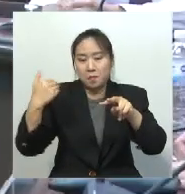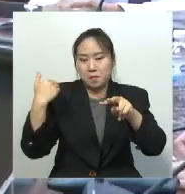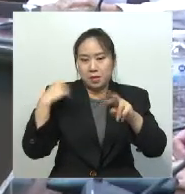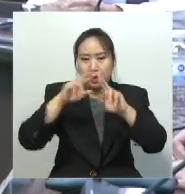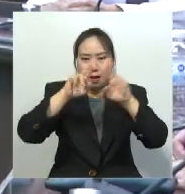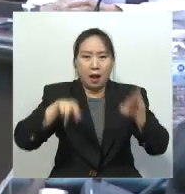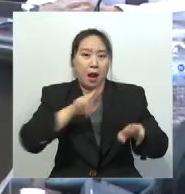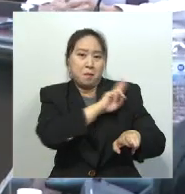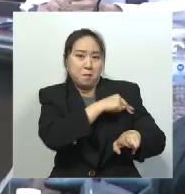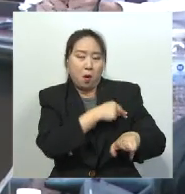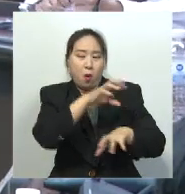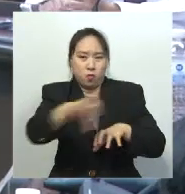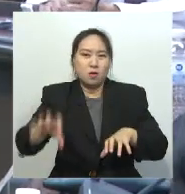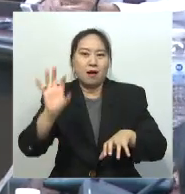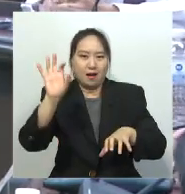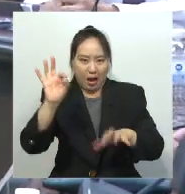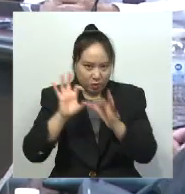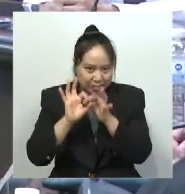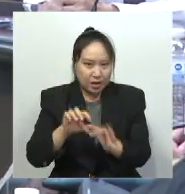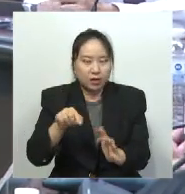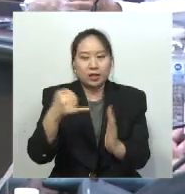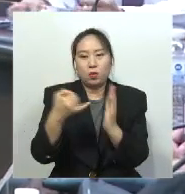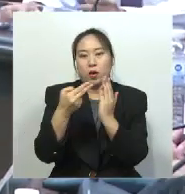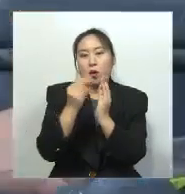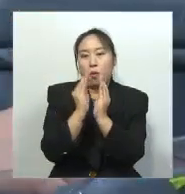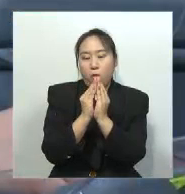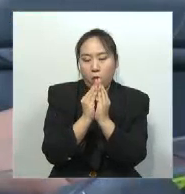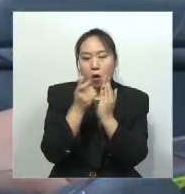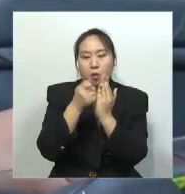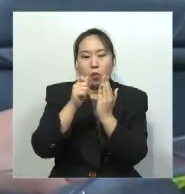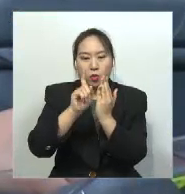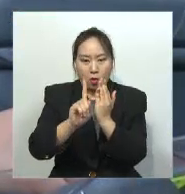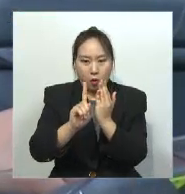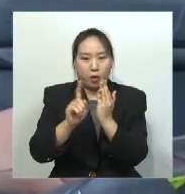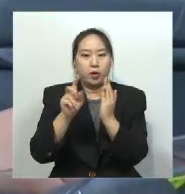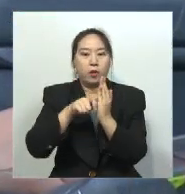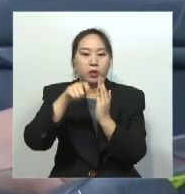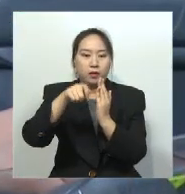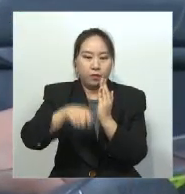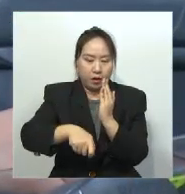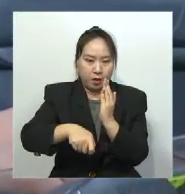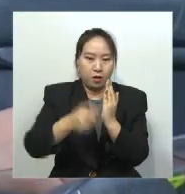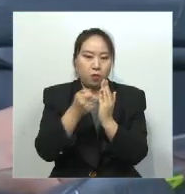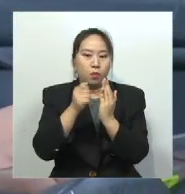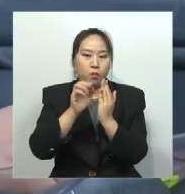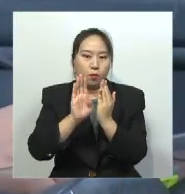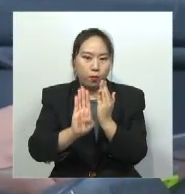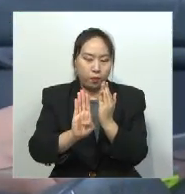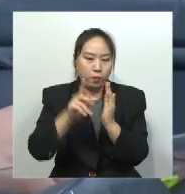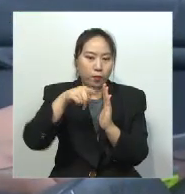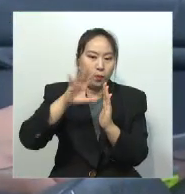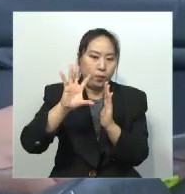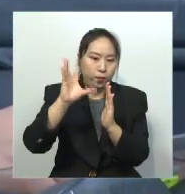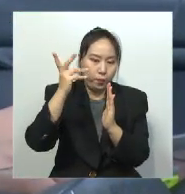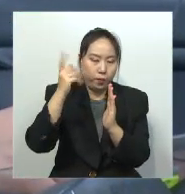คลินิกที่เกี่ยวข้อง9แห่งด้วยกันอยู่ในพื้นที่จังหวัดหนองบัวลำพูอุดรธานีนครราชสีมาอุบลราชธานีพิ